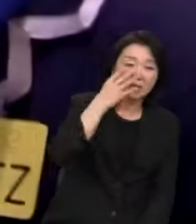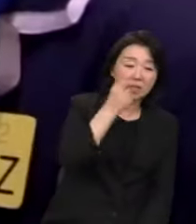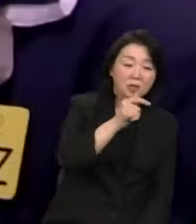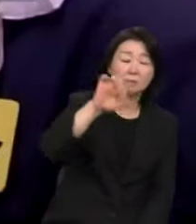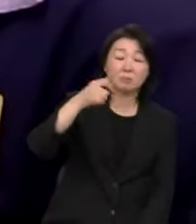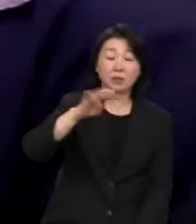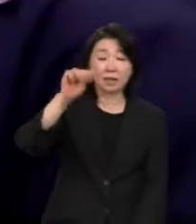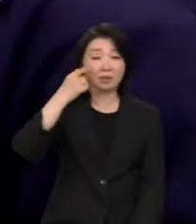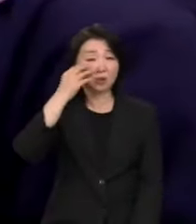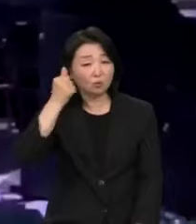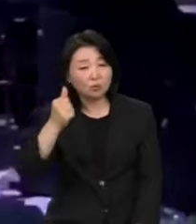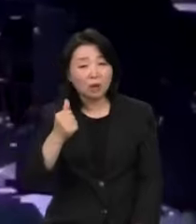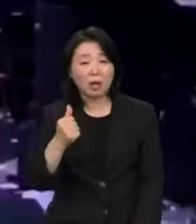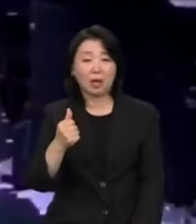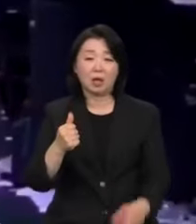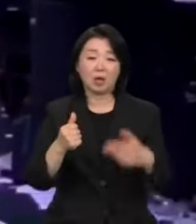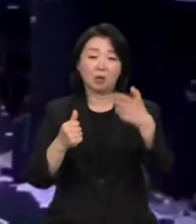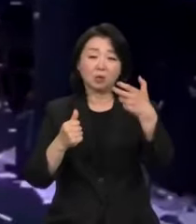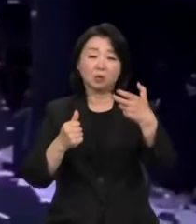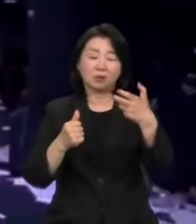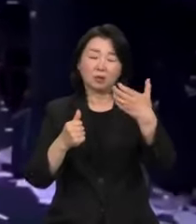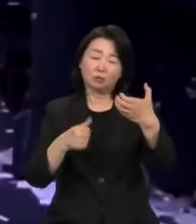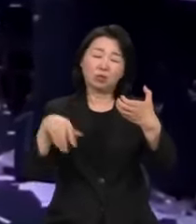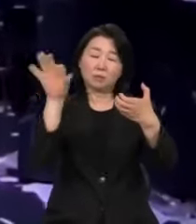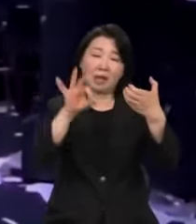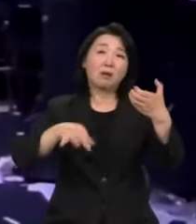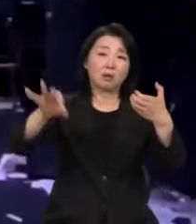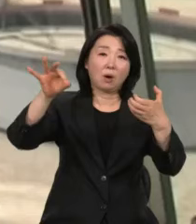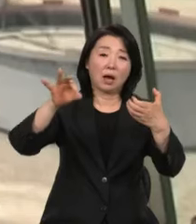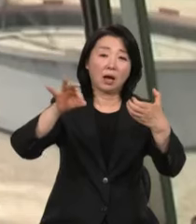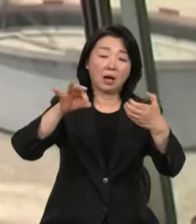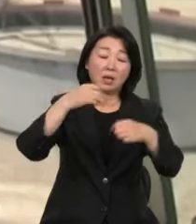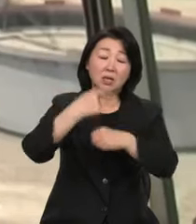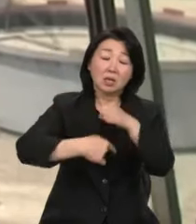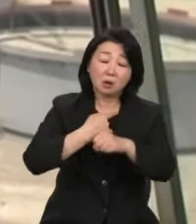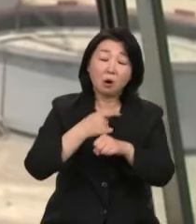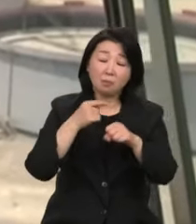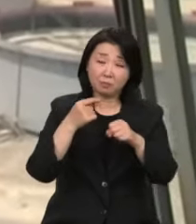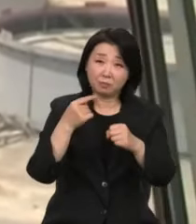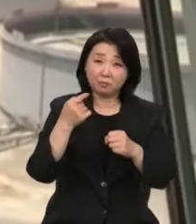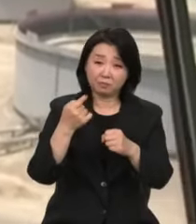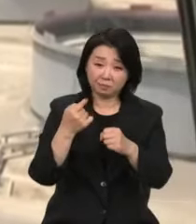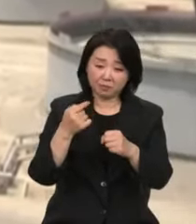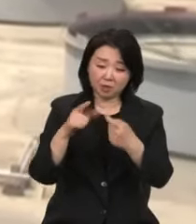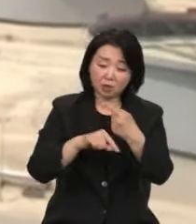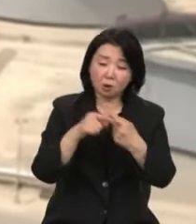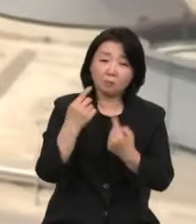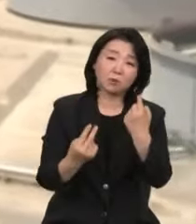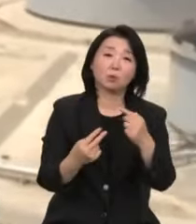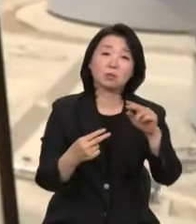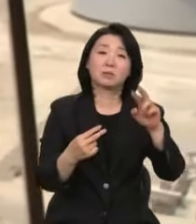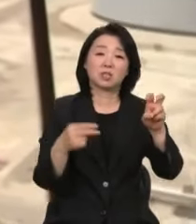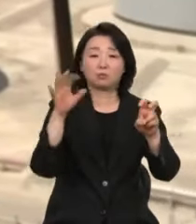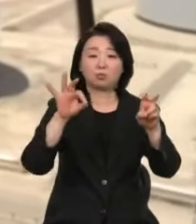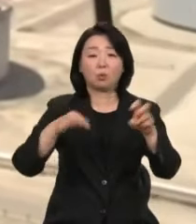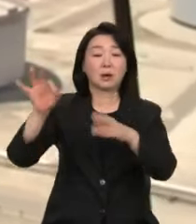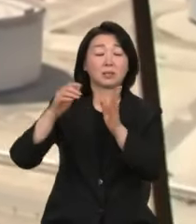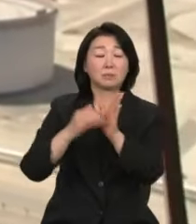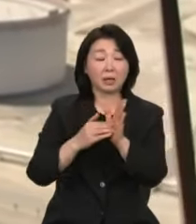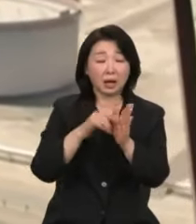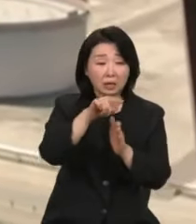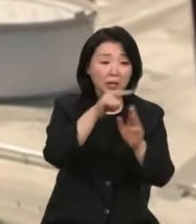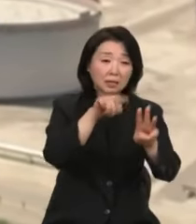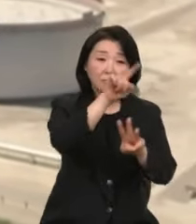$90를 넘어서며 연초에 비해 20% 가까이 올랐습니다. 중동에서 전 세계 원유의 3분의 1이 생산되는